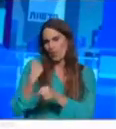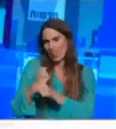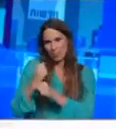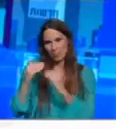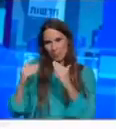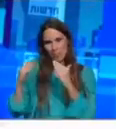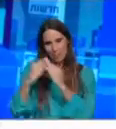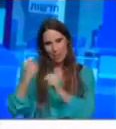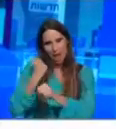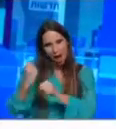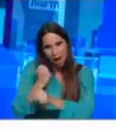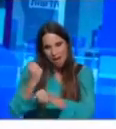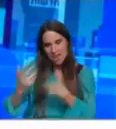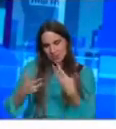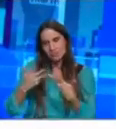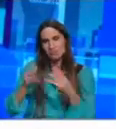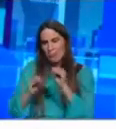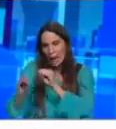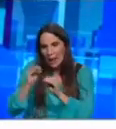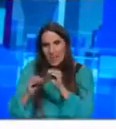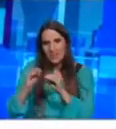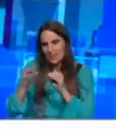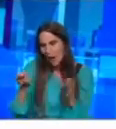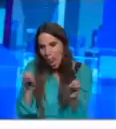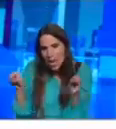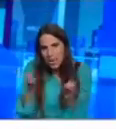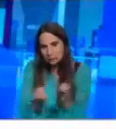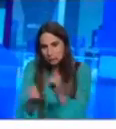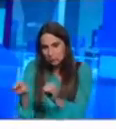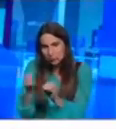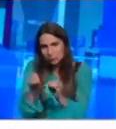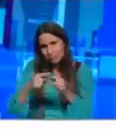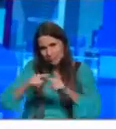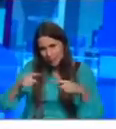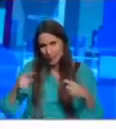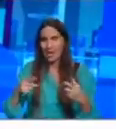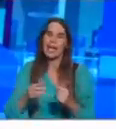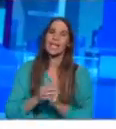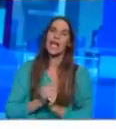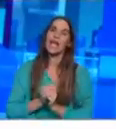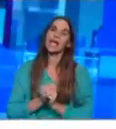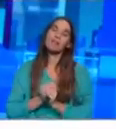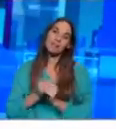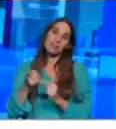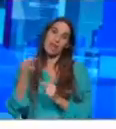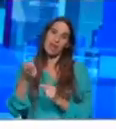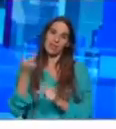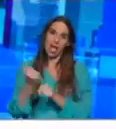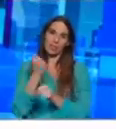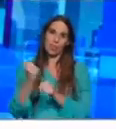בבית המלאכה, מרכיב כל מיני חלקים, רגים, כל מיני, זו התעסוקה